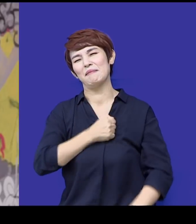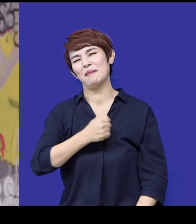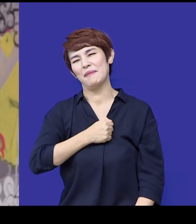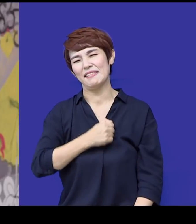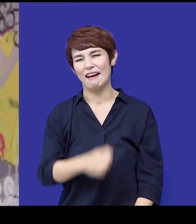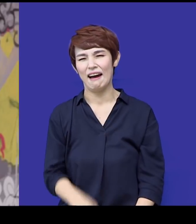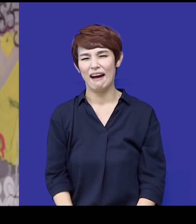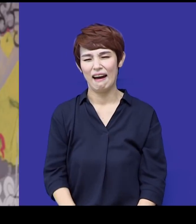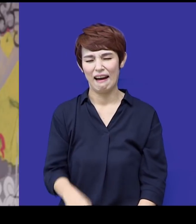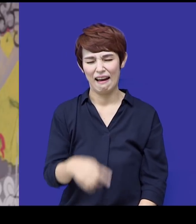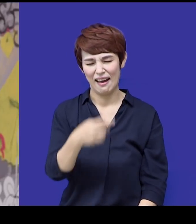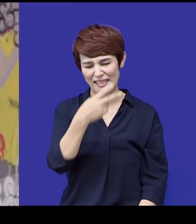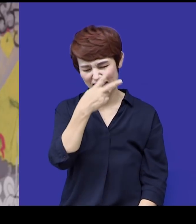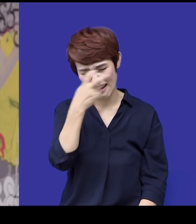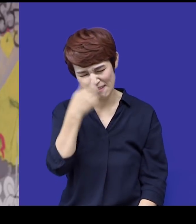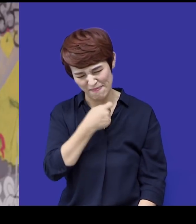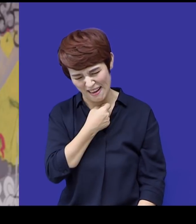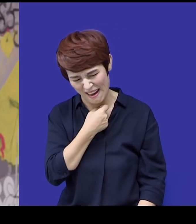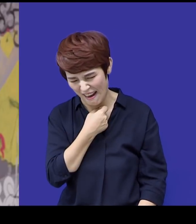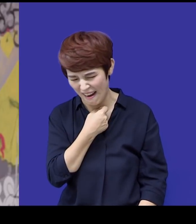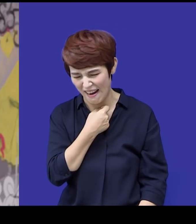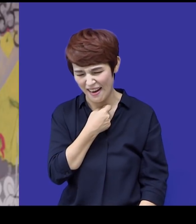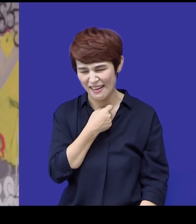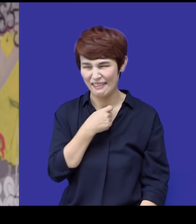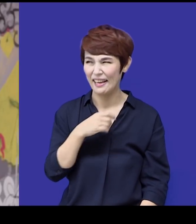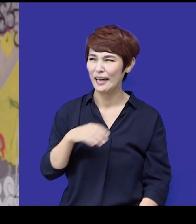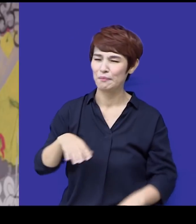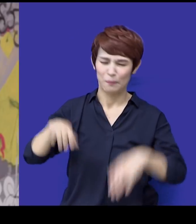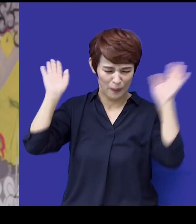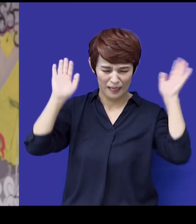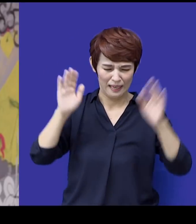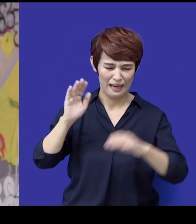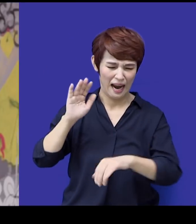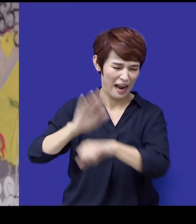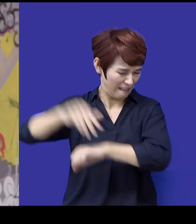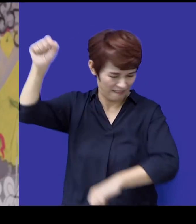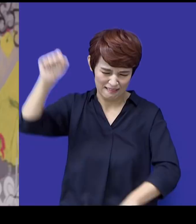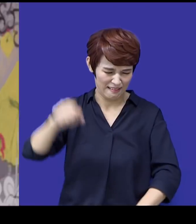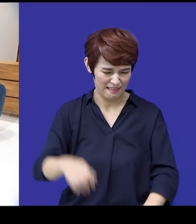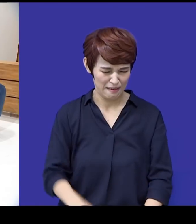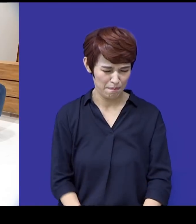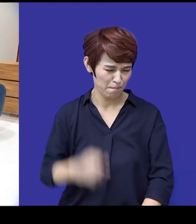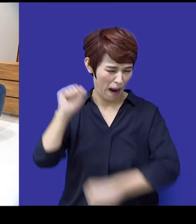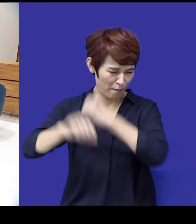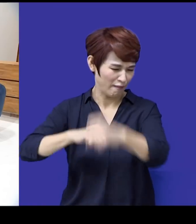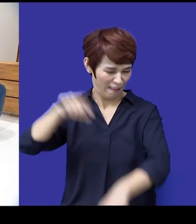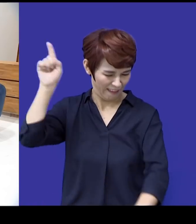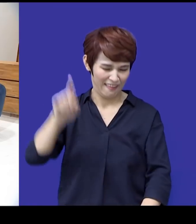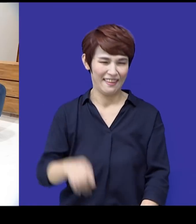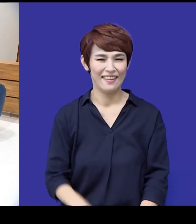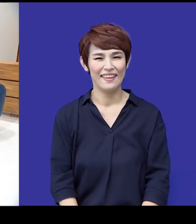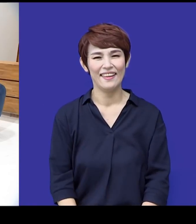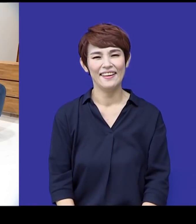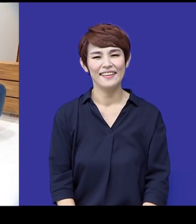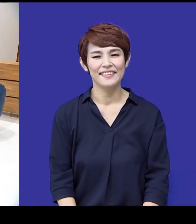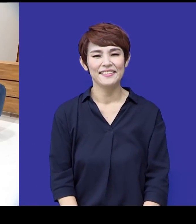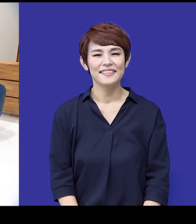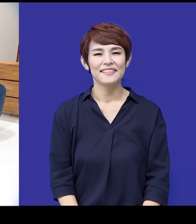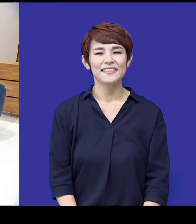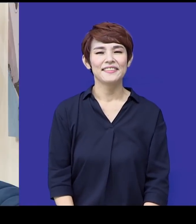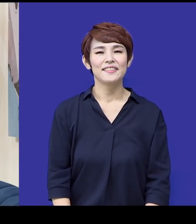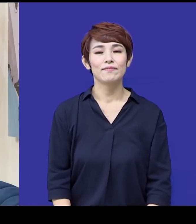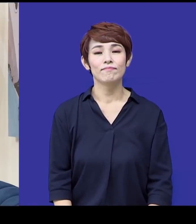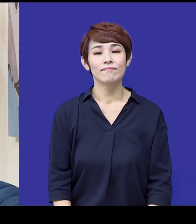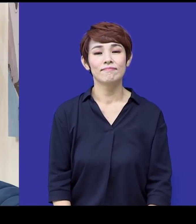잠은 쏟아지지. 그래서 아유 모르겠습니다. 하나님 마음대로 하세요. 그래서 이제 마음을